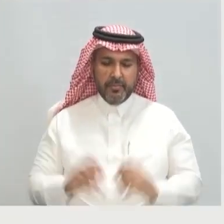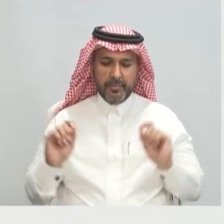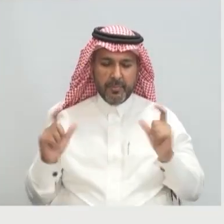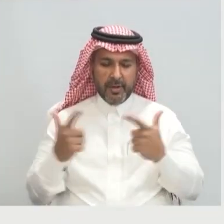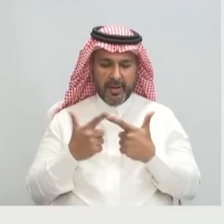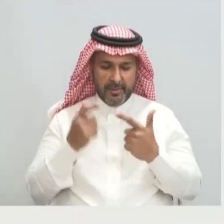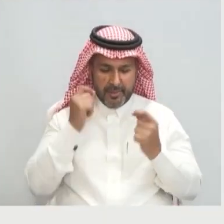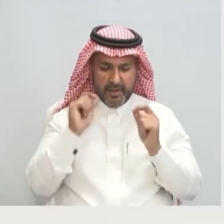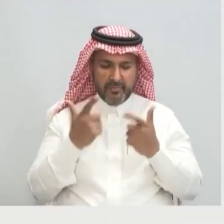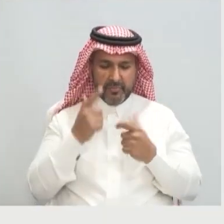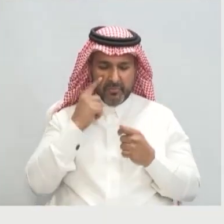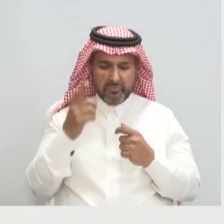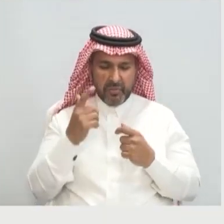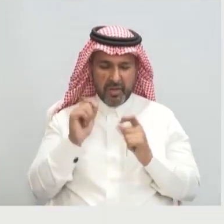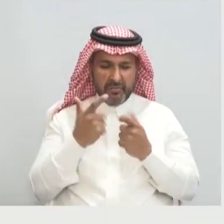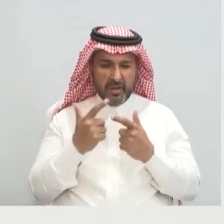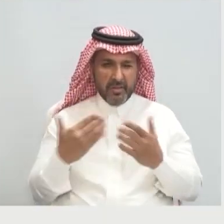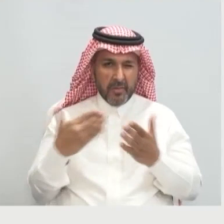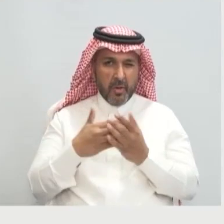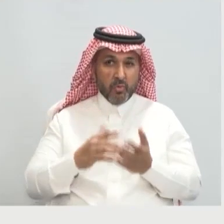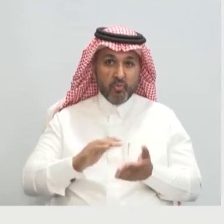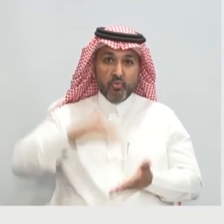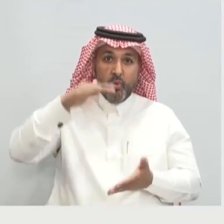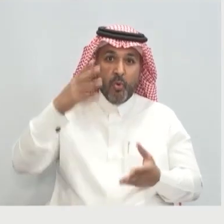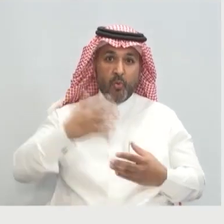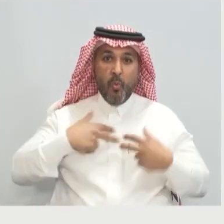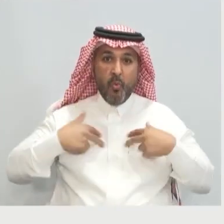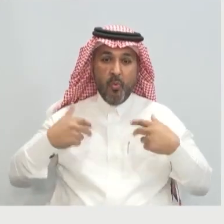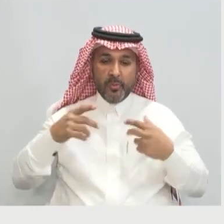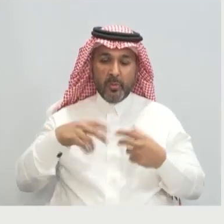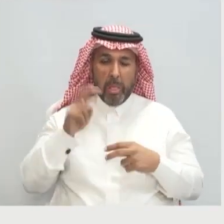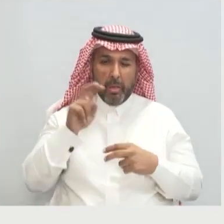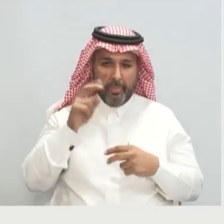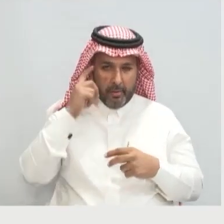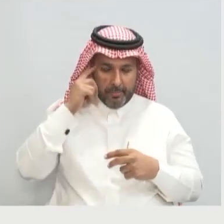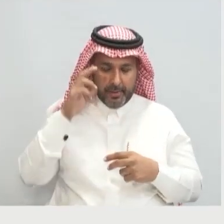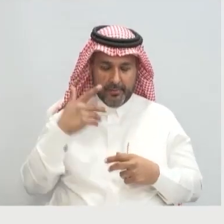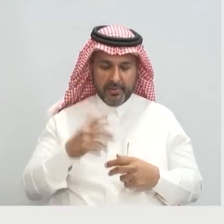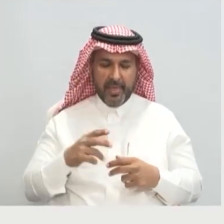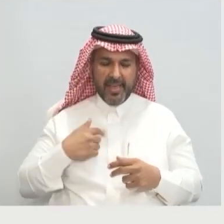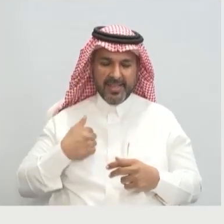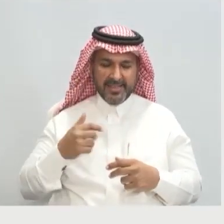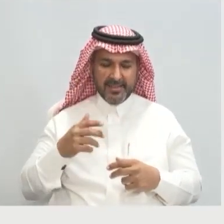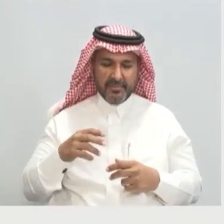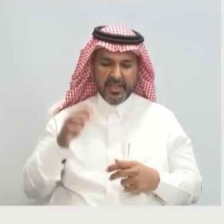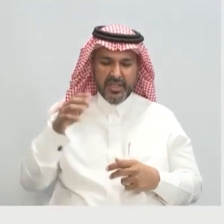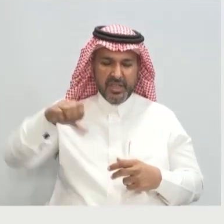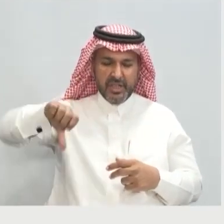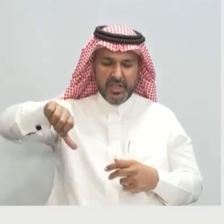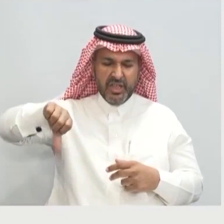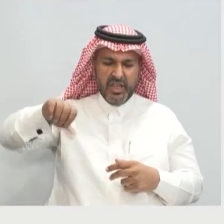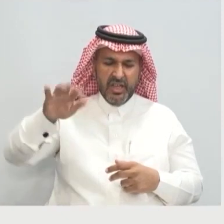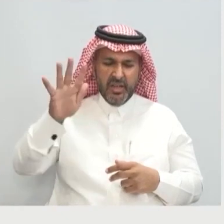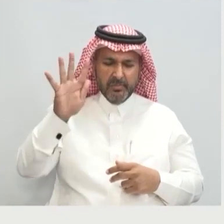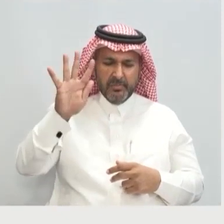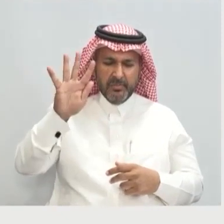من التواصل التواصل الكتابي كما هو معلوم هنالك يعد طريقه شخصيه لتوصيل الافكار بدلا من استخدام الخيارات الشفويه تقوم